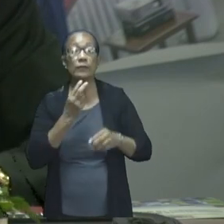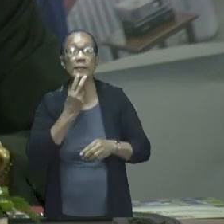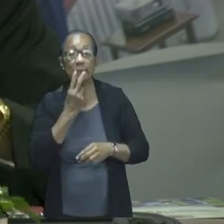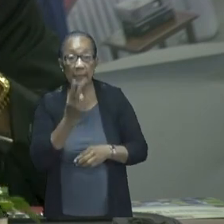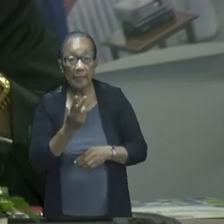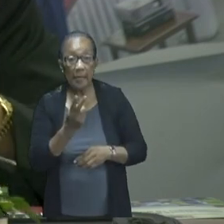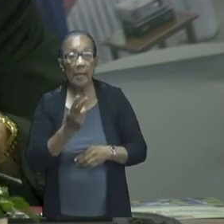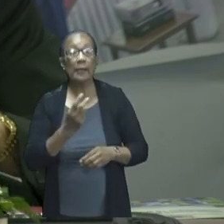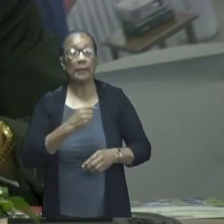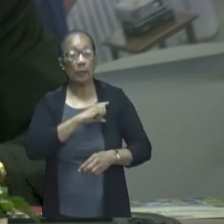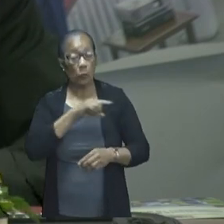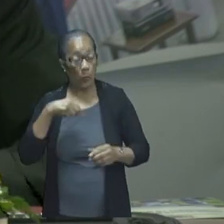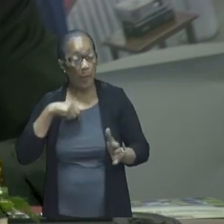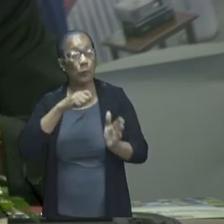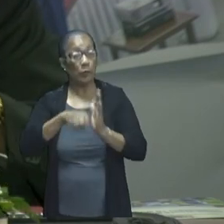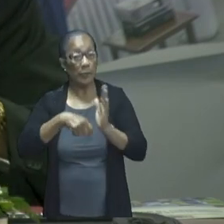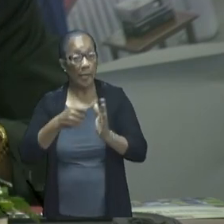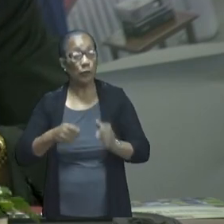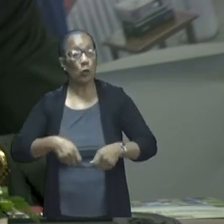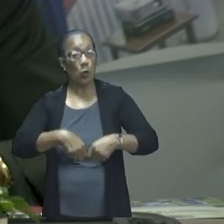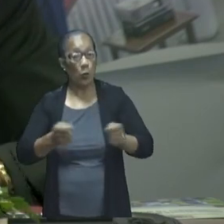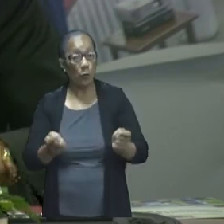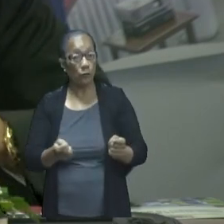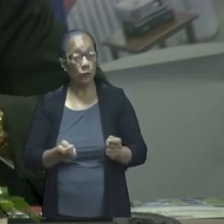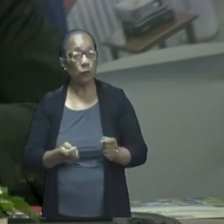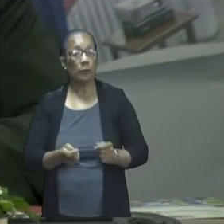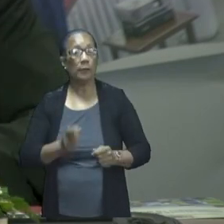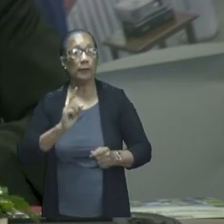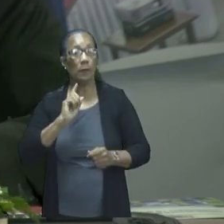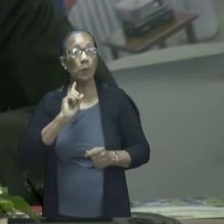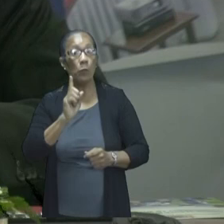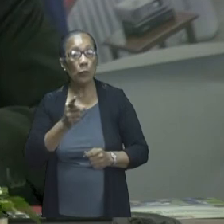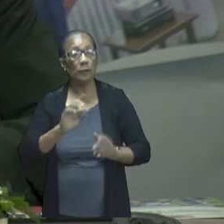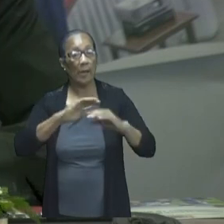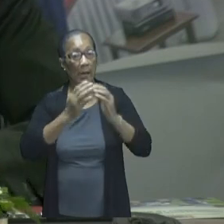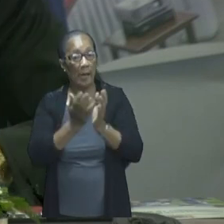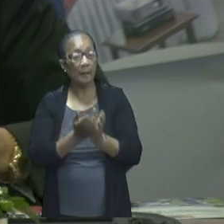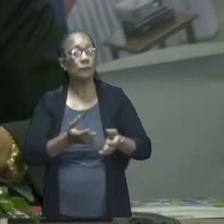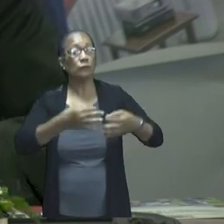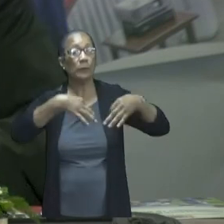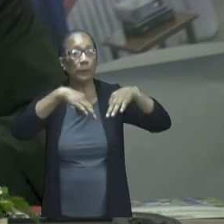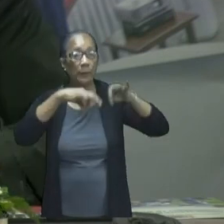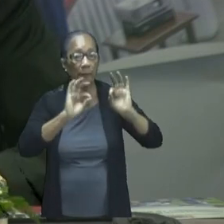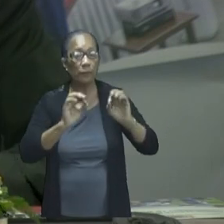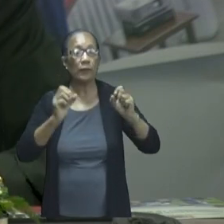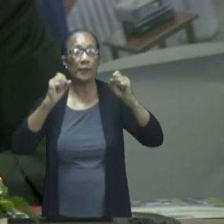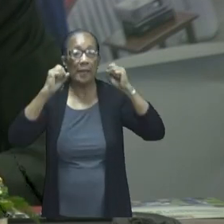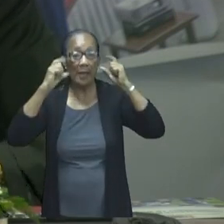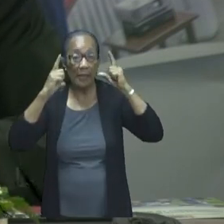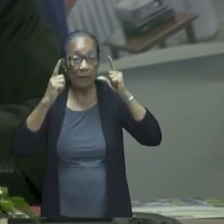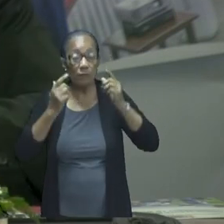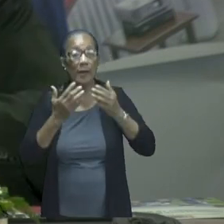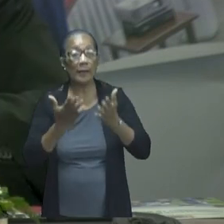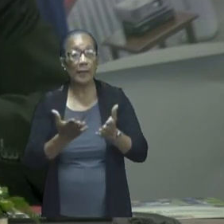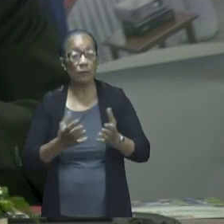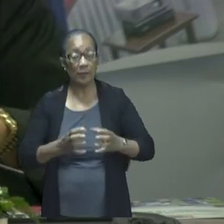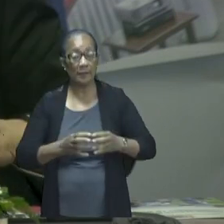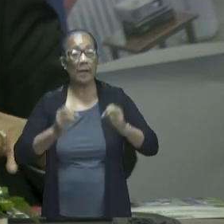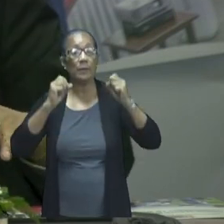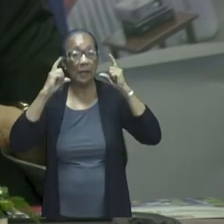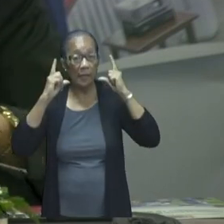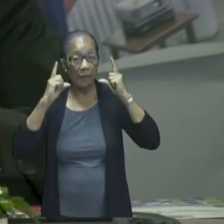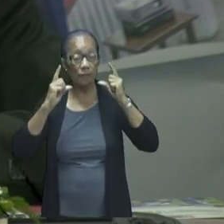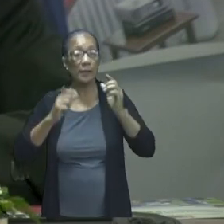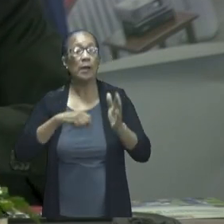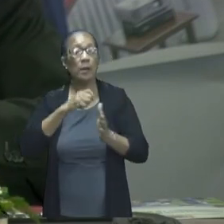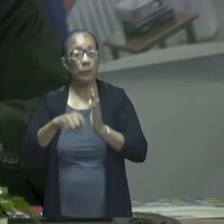uitvoeren en zijn projecten die te maken hebben met verbeteren van de leefbaarheid van de samen lenen er zijn projecten die we kunnen